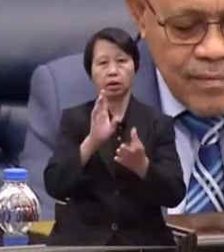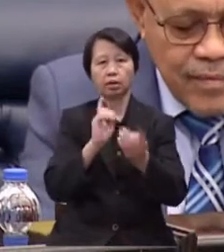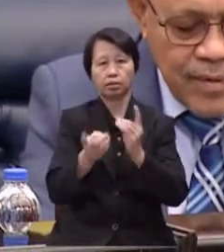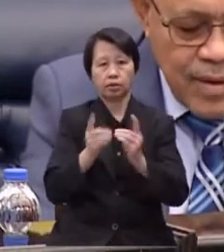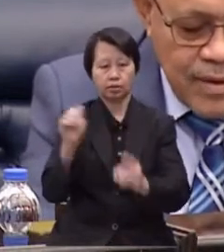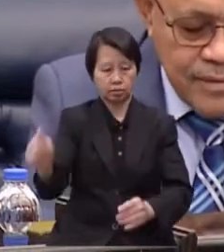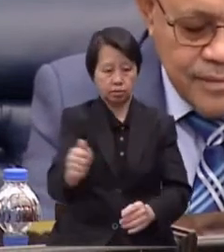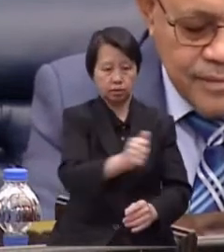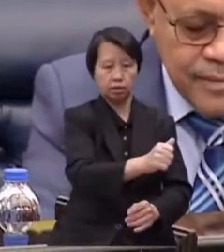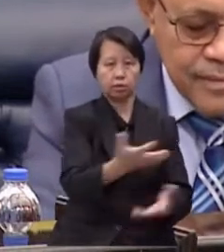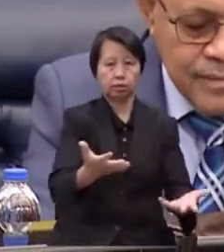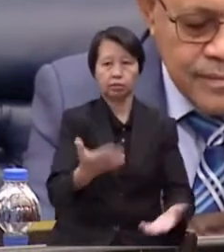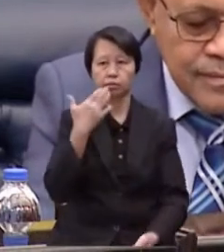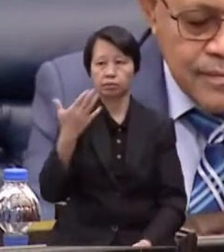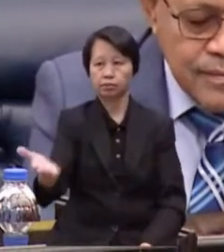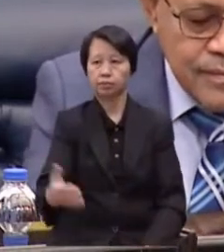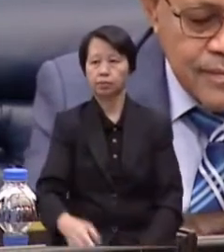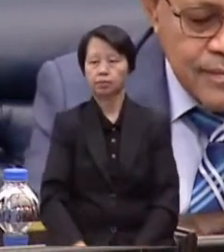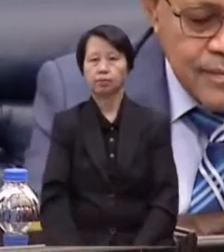digital mereka